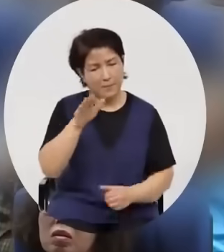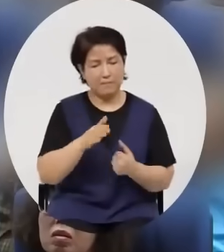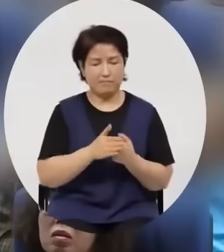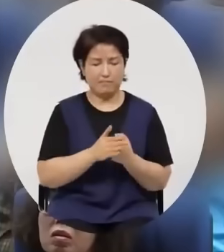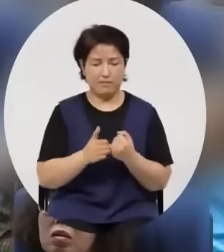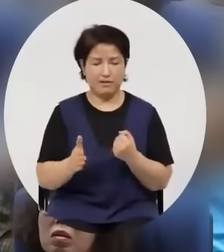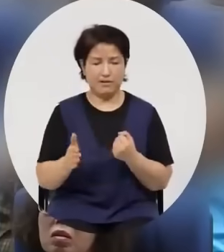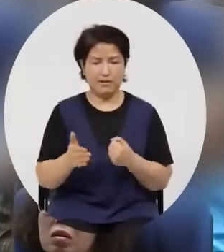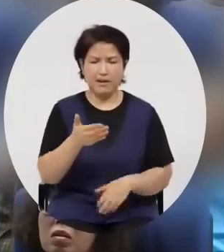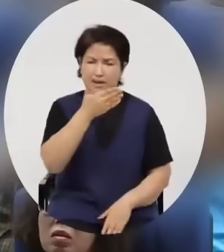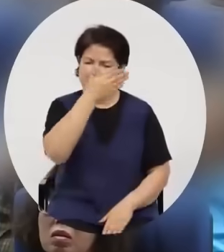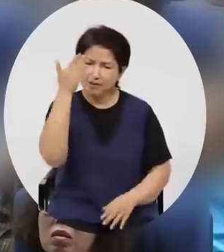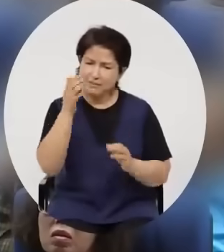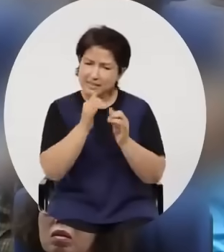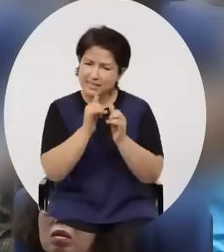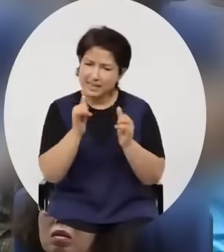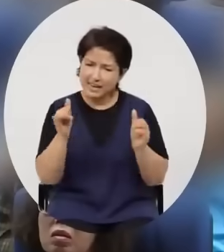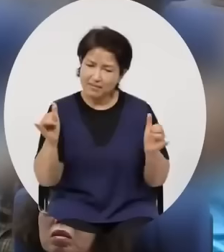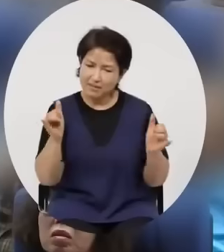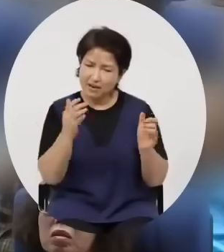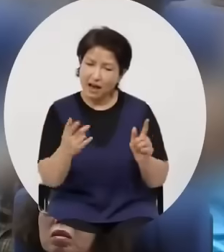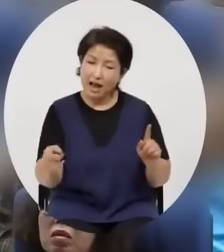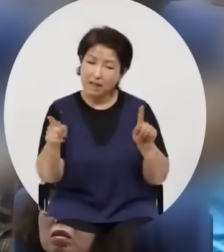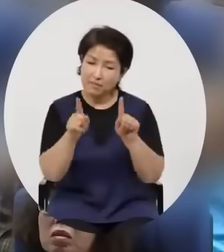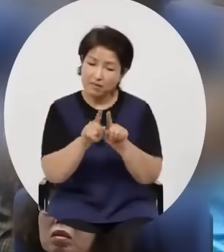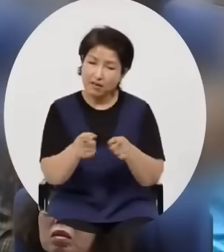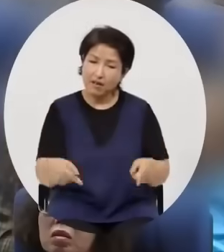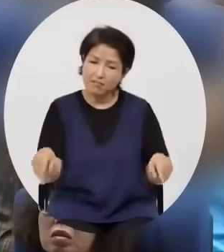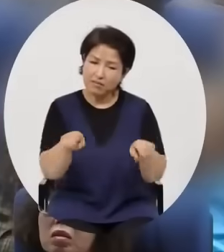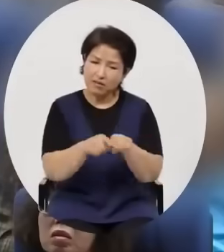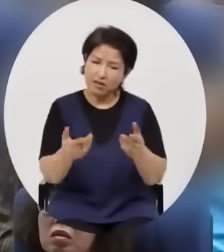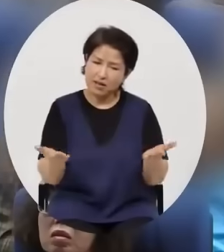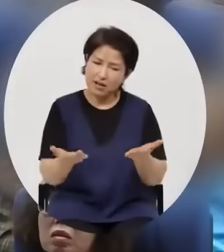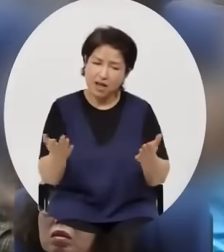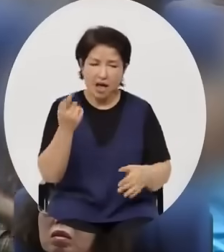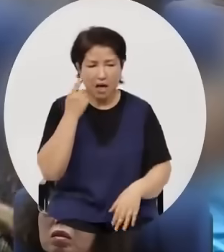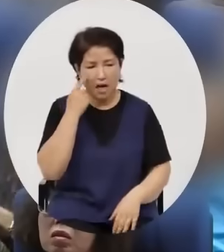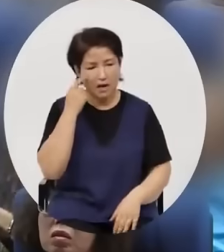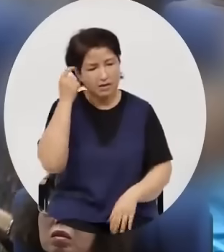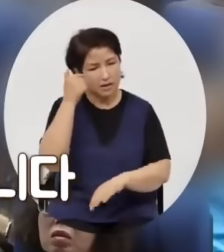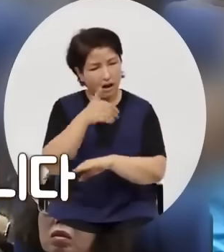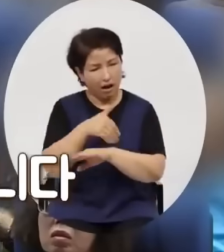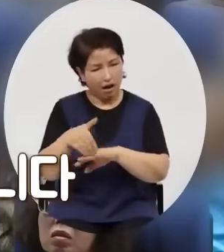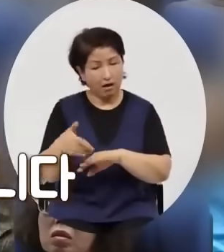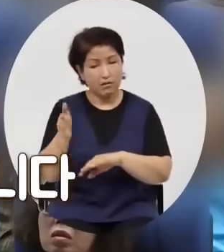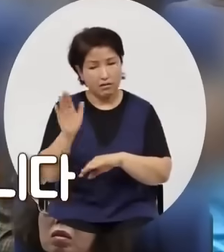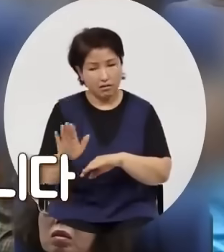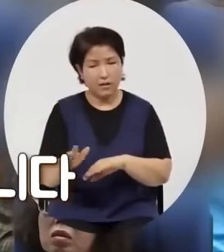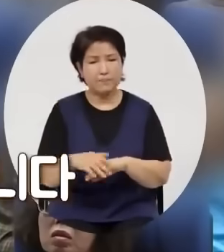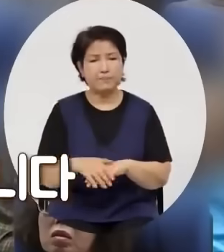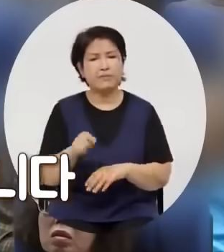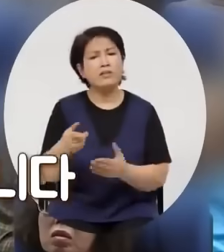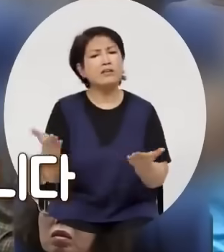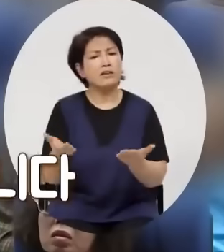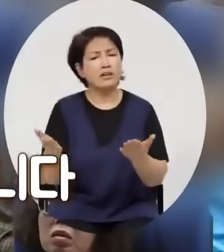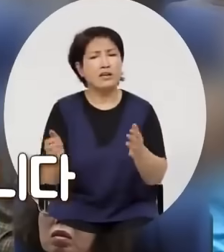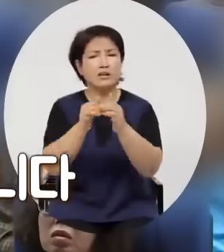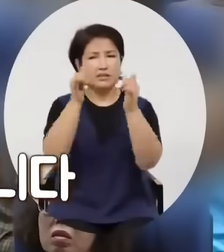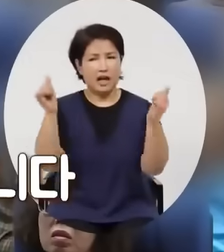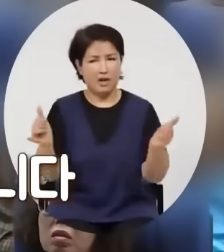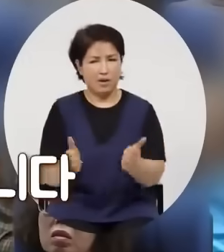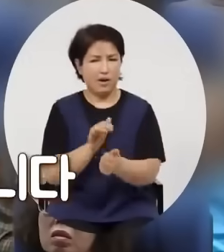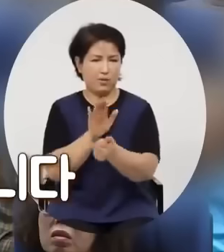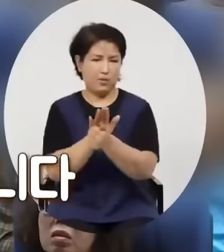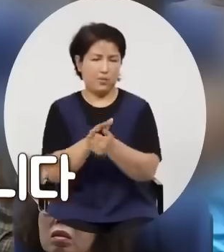나이에 젊은이들과 함께하는 일을 계획하고 있어서요. 네. 근데 그 일이 사회에 기여하는 일이라는